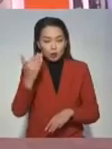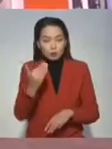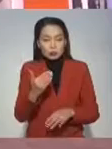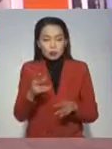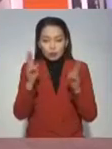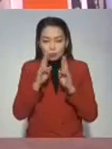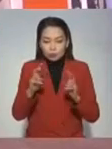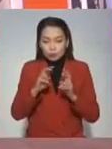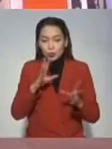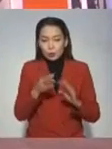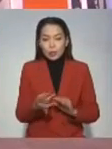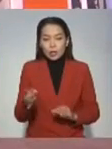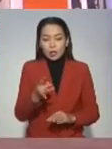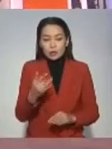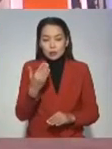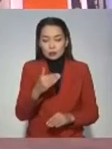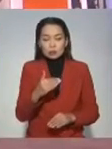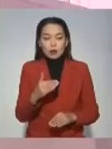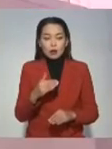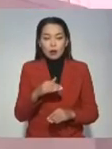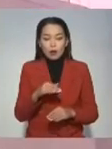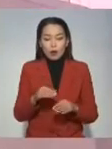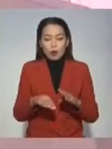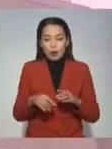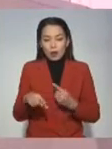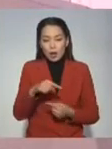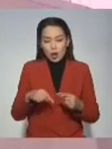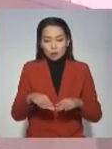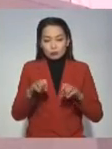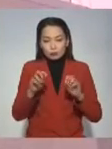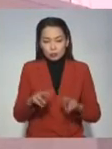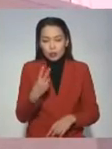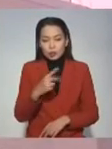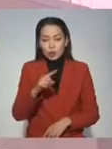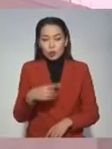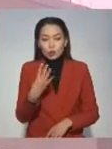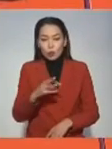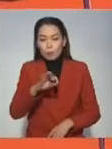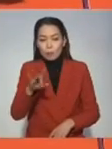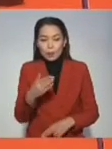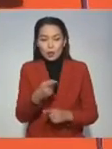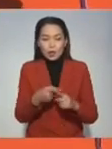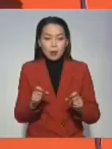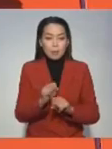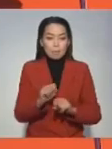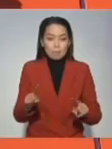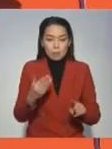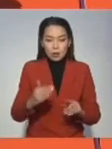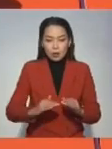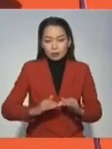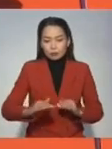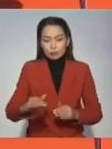сараптама республикалық мемлекеттік кәсіпорны мақұлдапты. Осылайша 2,4 миллиардтың жартысы мектептің табанына